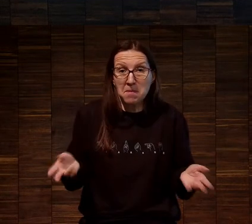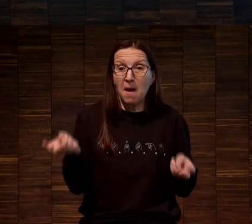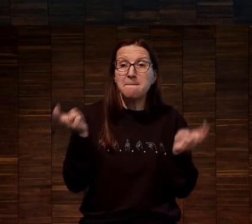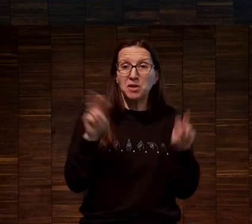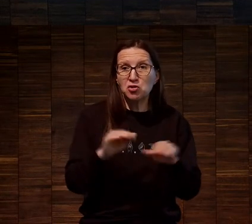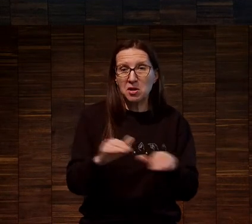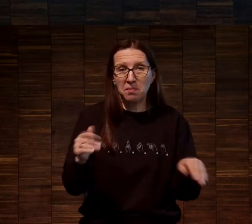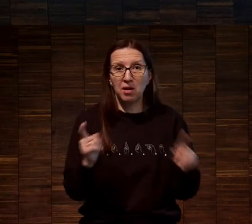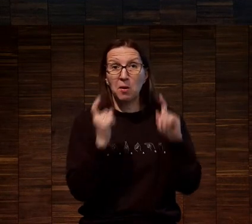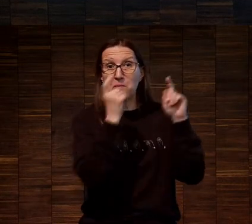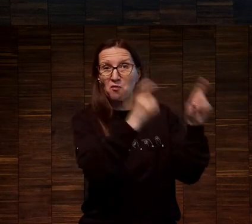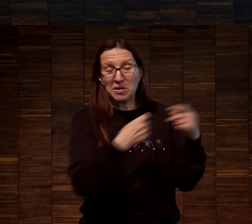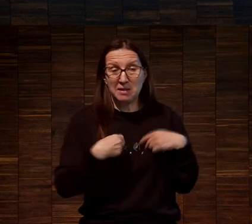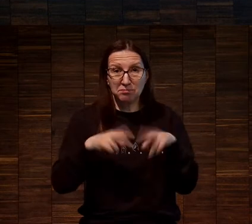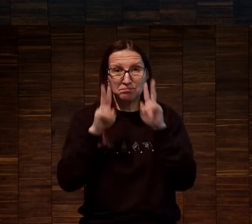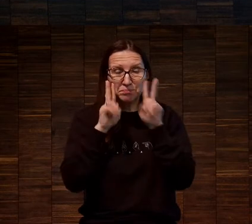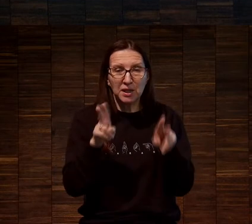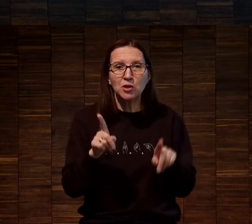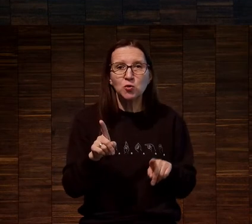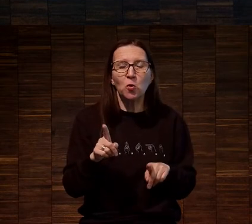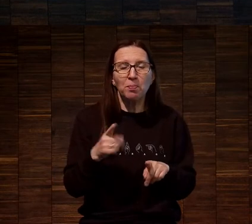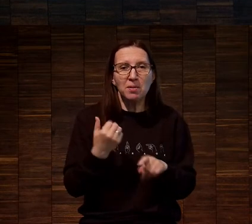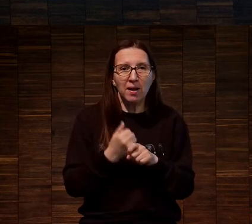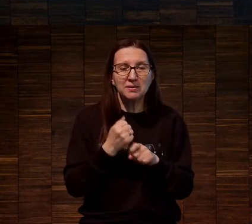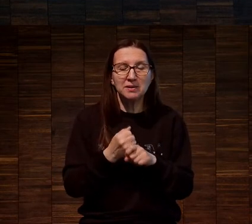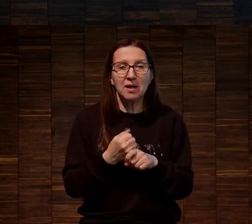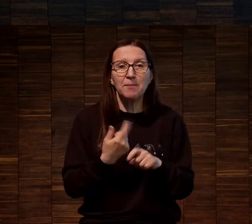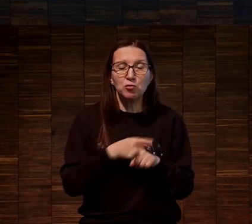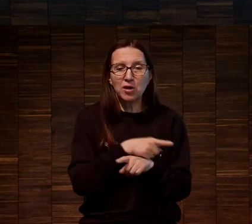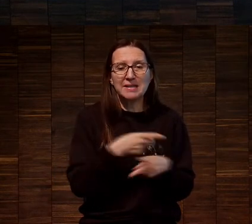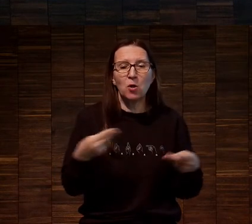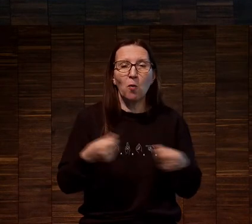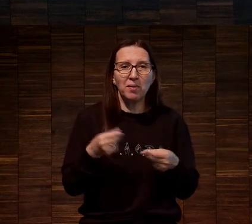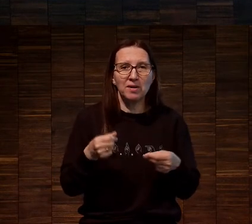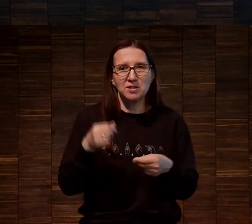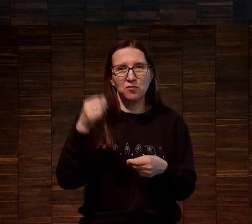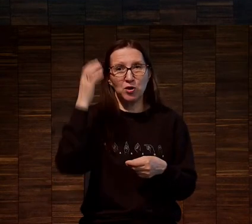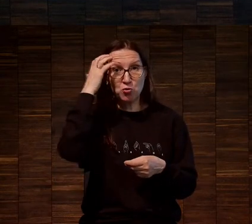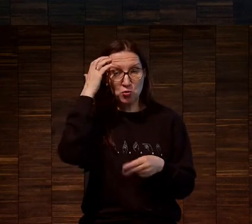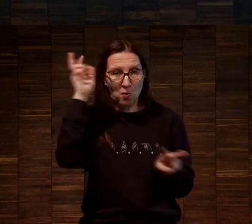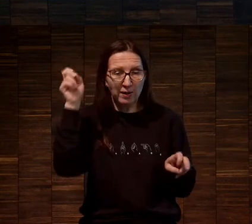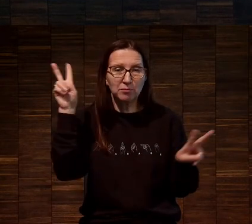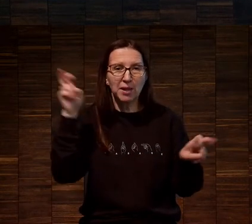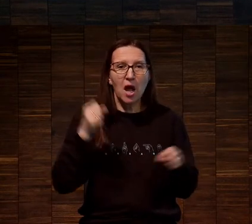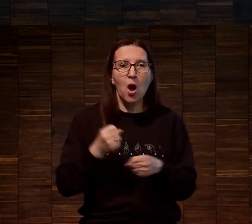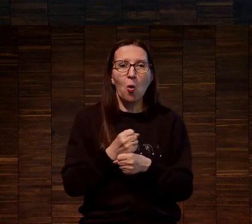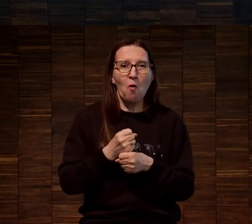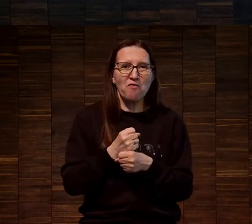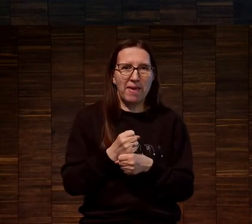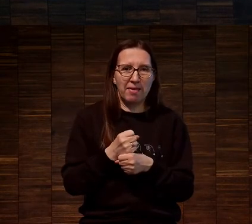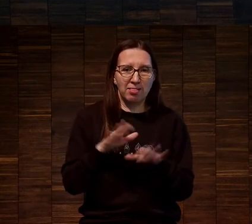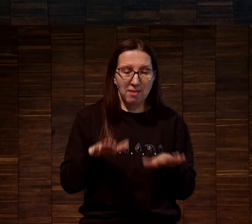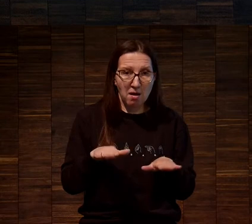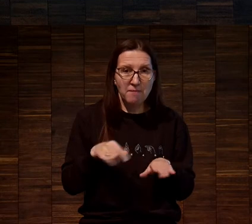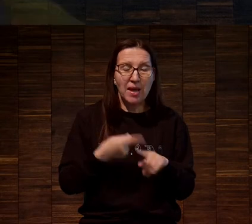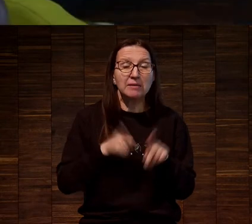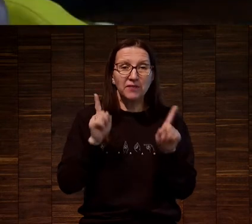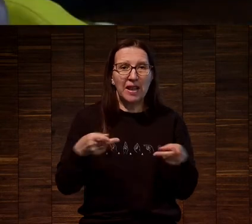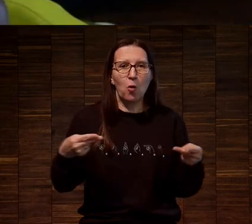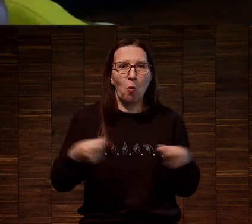ребята, повесили, да, ну, то есть чтобы зрителям было понятно, кооператив «Черный» — это тоже такая кофейня, работающая по новым стандартам, это действительно